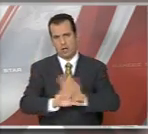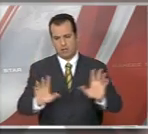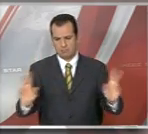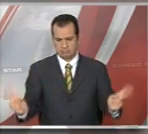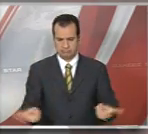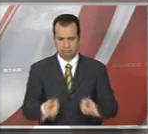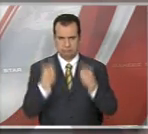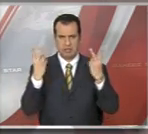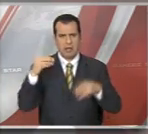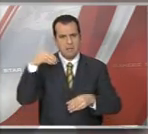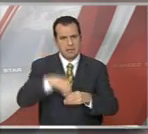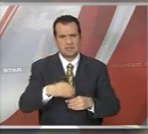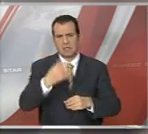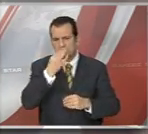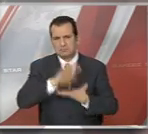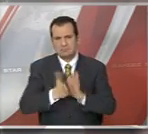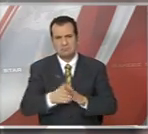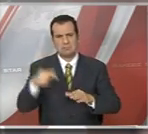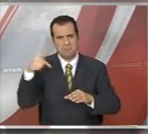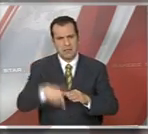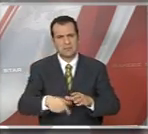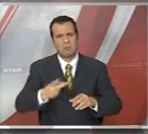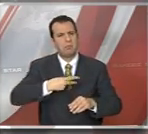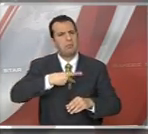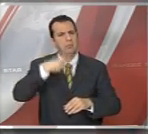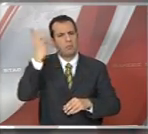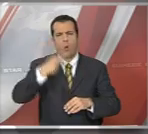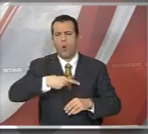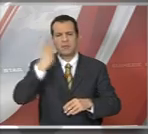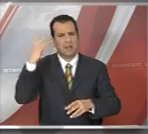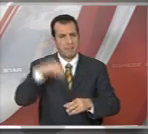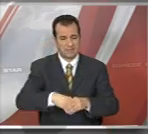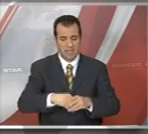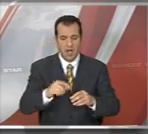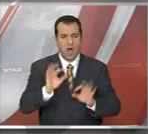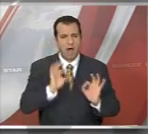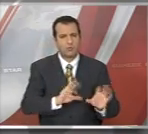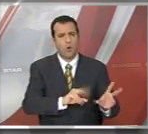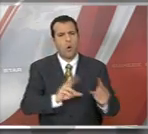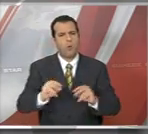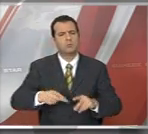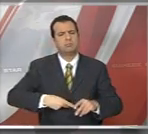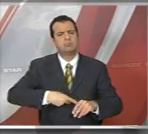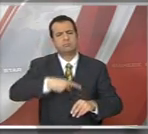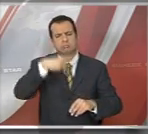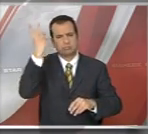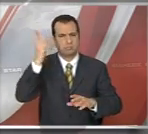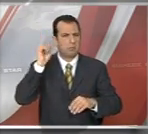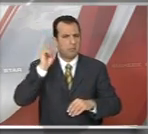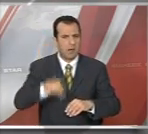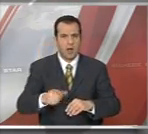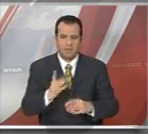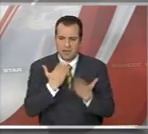κυκλώματα τα οποία δρούσαν ανεξέλεγκτα μια κατάσταση η οποία ουσιαστικά θα σας έλεγα θύμιζε ασυδοσία και όχι ένα κράτος